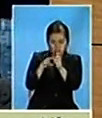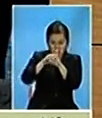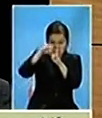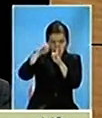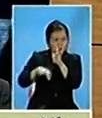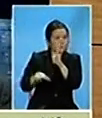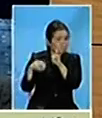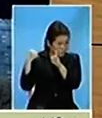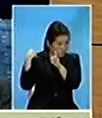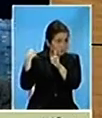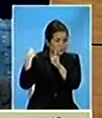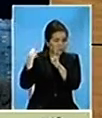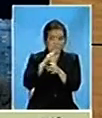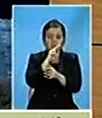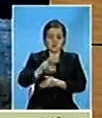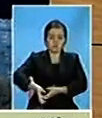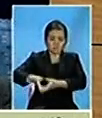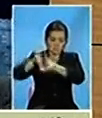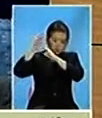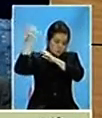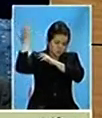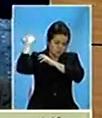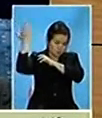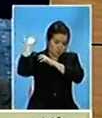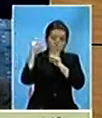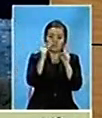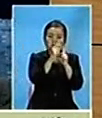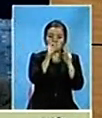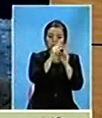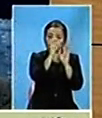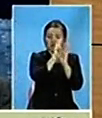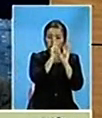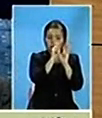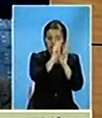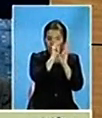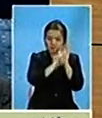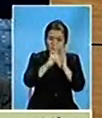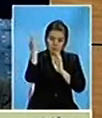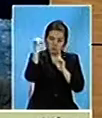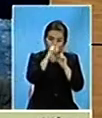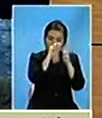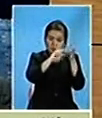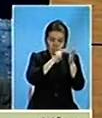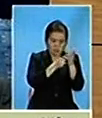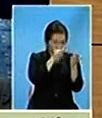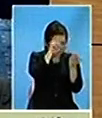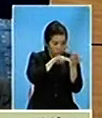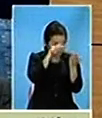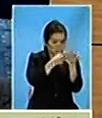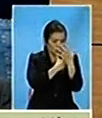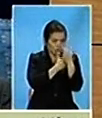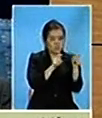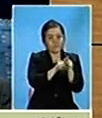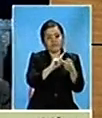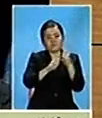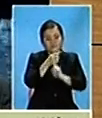ต่เมื่อย้อนกลับไปดูตามนิยามศัพท์เดิมในกฎหมายฉบับเดิมนั้นเนี่ยผมคิดว่ามีสิ่งที่น่าสนใจซึ่งเพื่อนสมาชิกได้ให้ความคิด